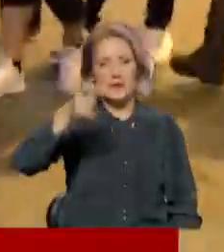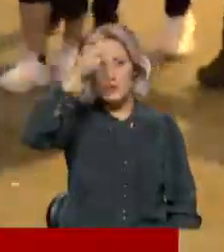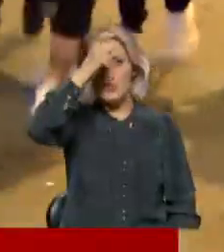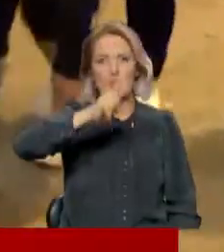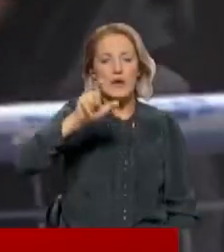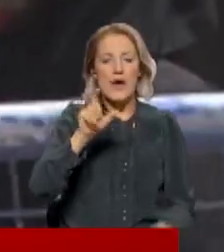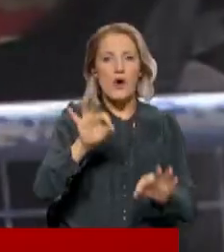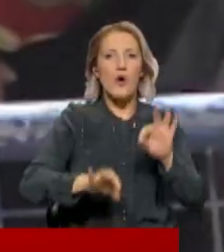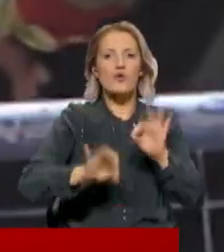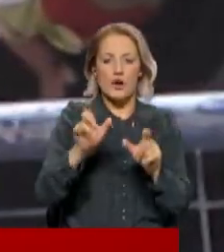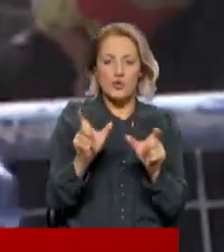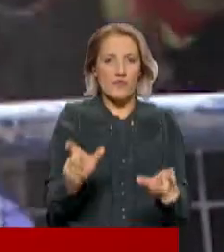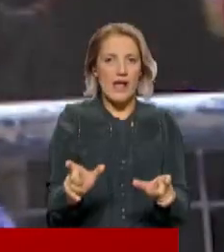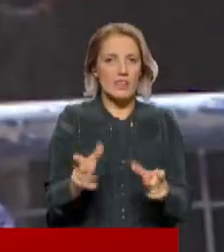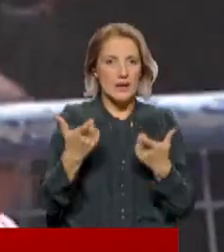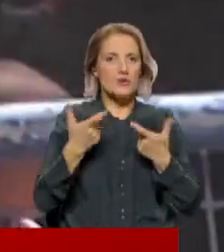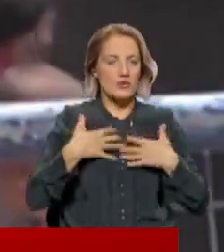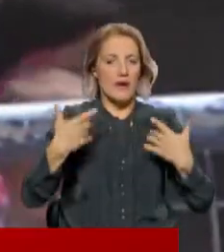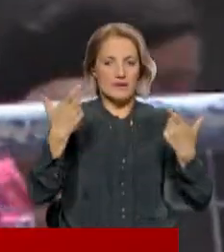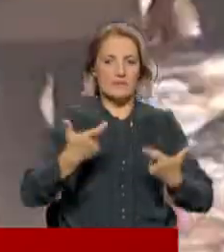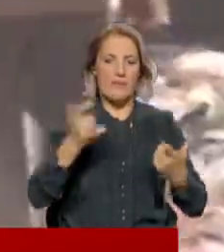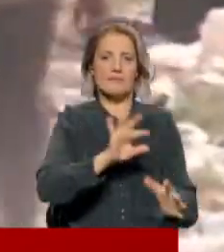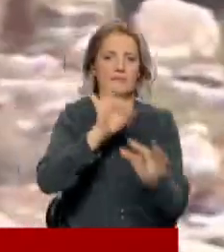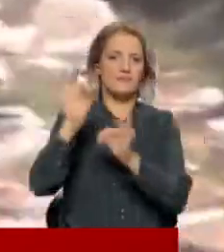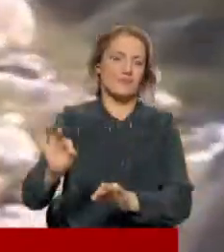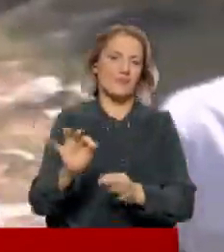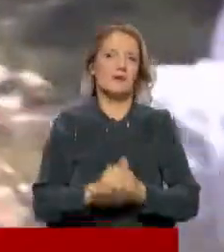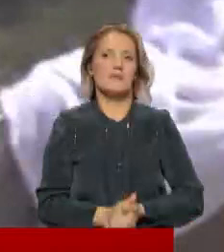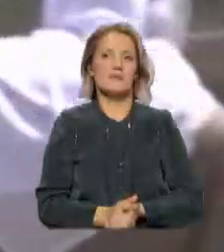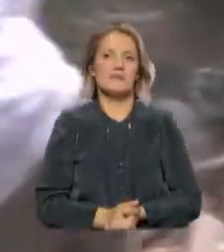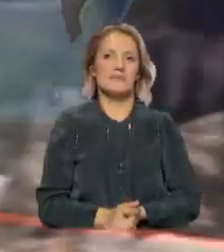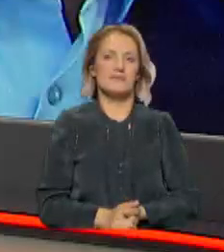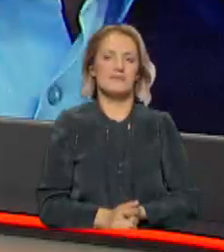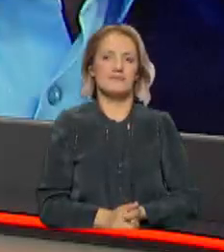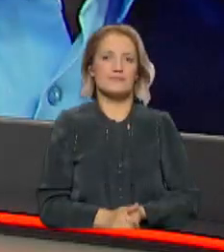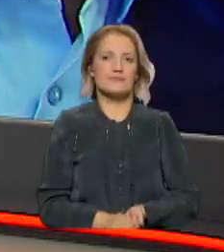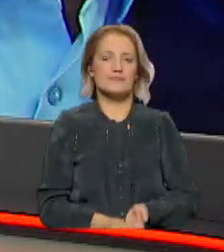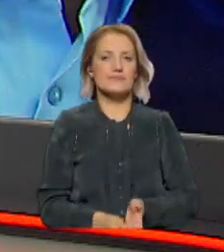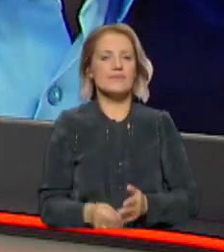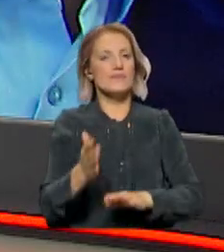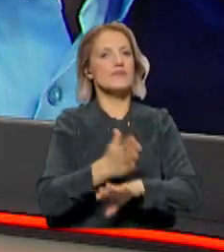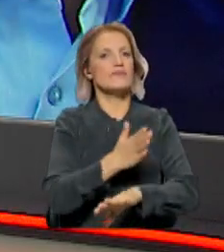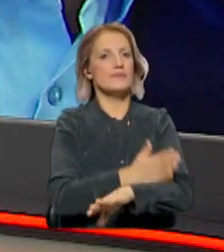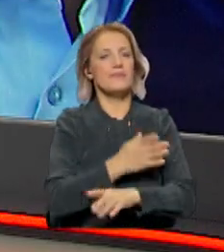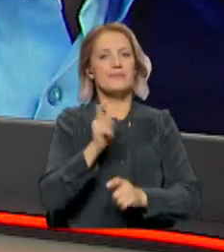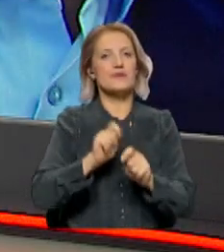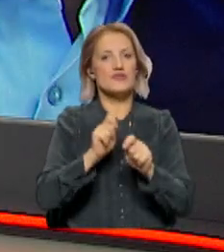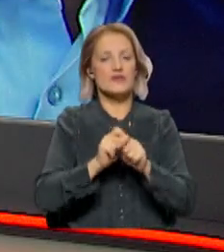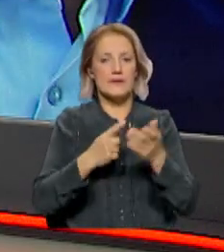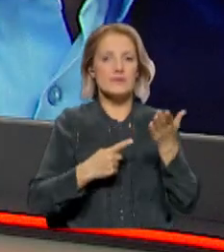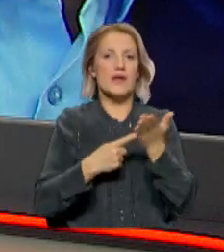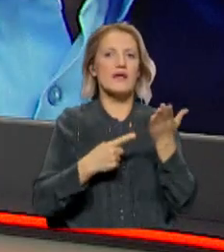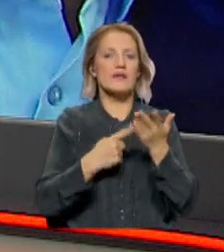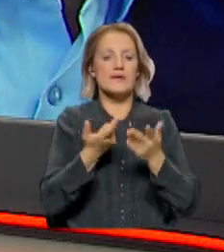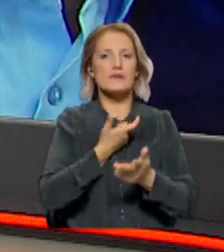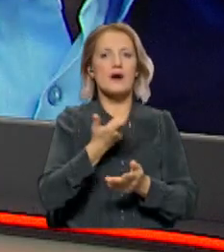Türkiye'nin kontrolündeki güvenli alanlara dönmesi dedi. Sayının artabileceğini de söyledi. Efendim, vatandaşlık işi teknik açıdan,